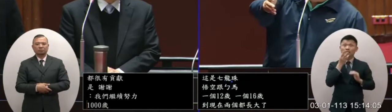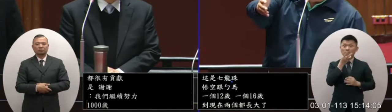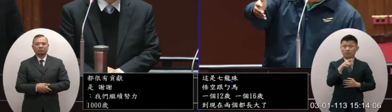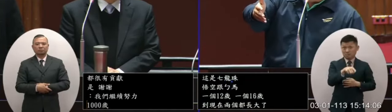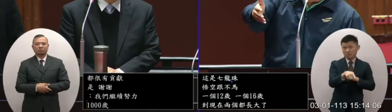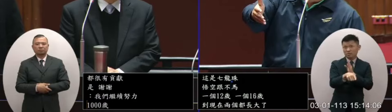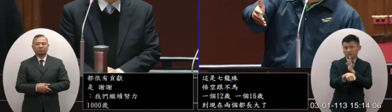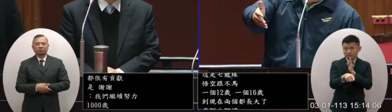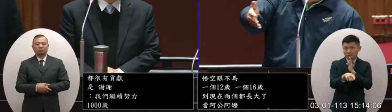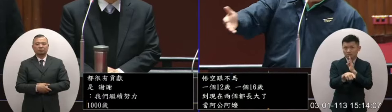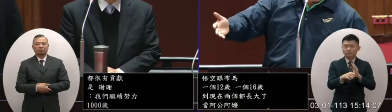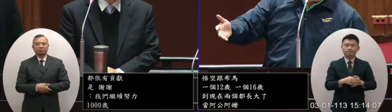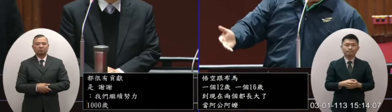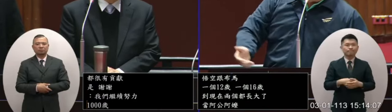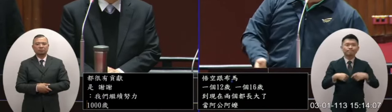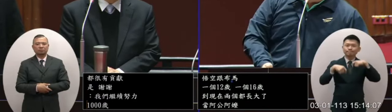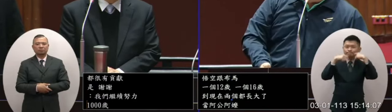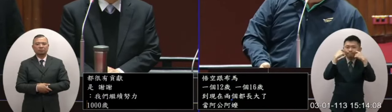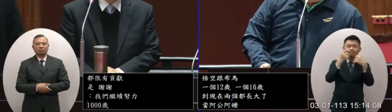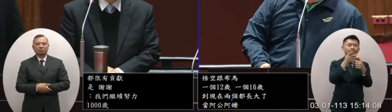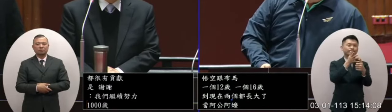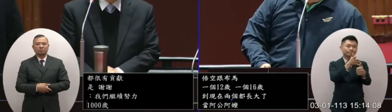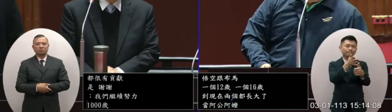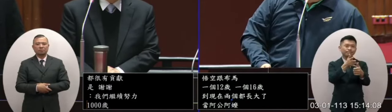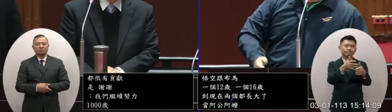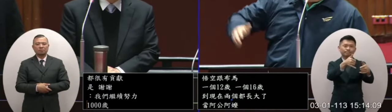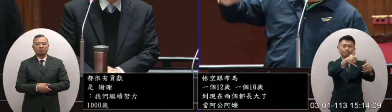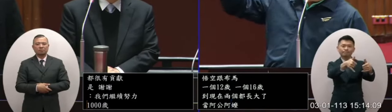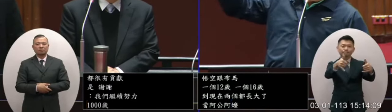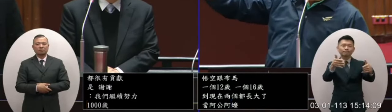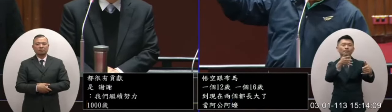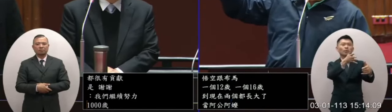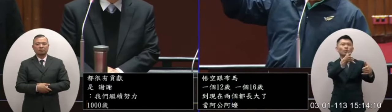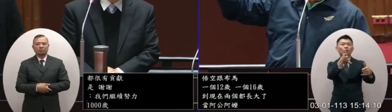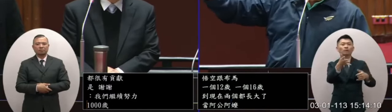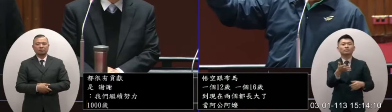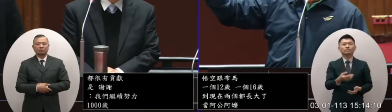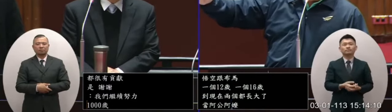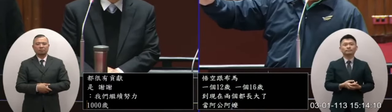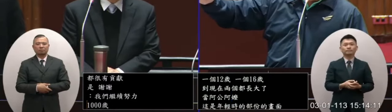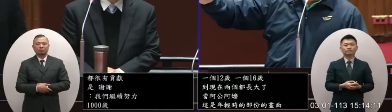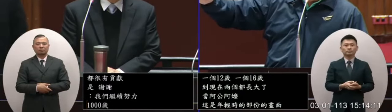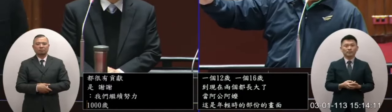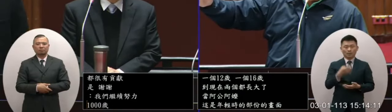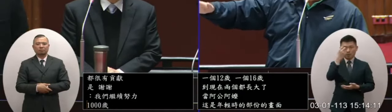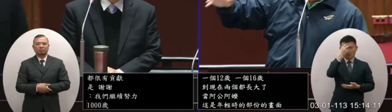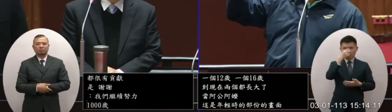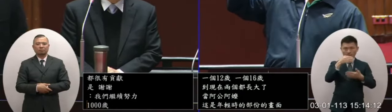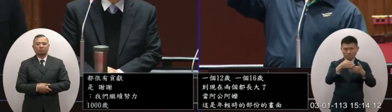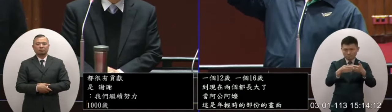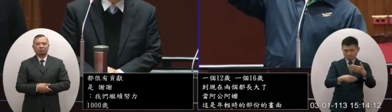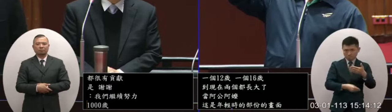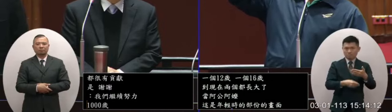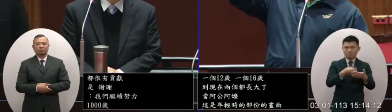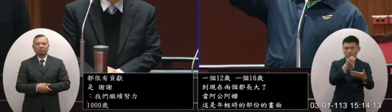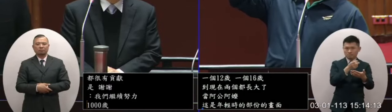想要请教我们在场的各位，对于这样的一个管制措施然后